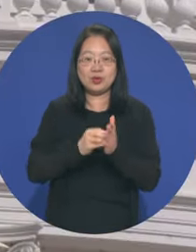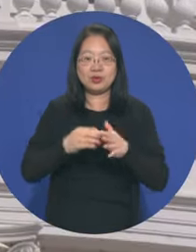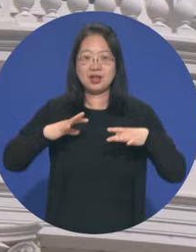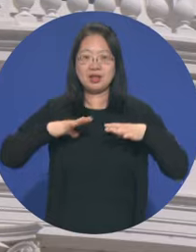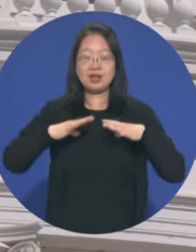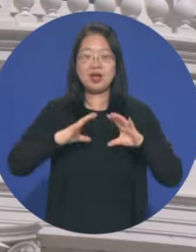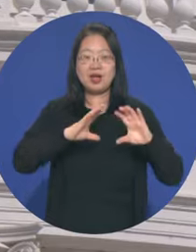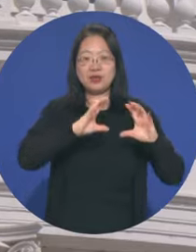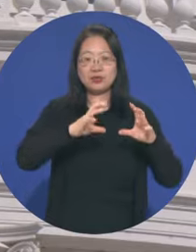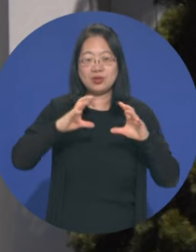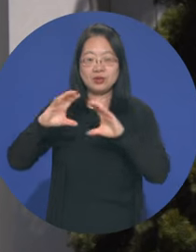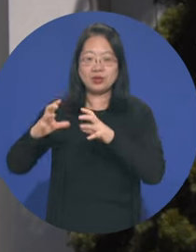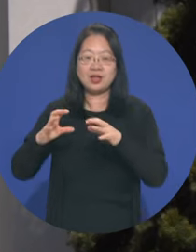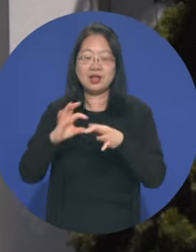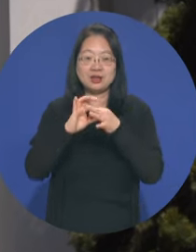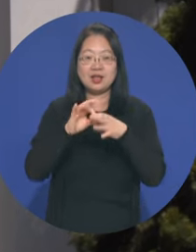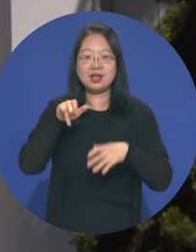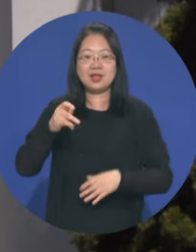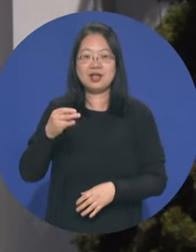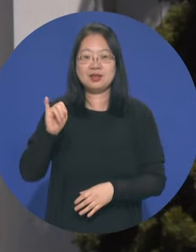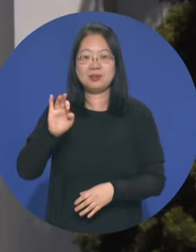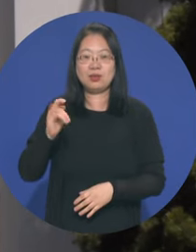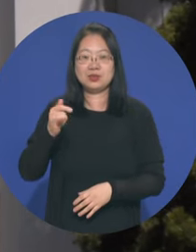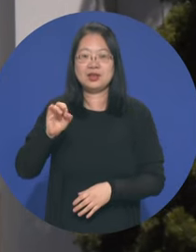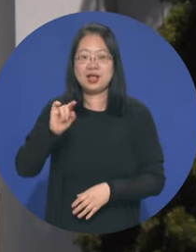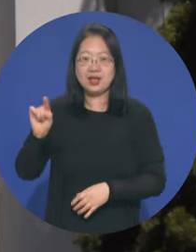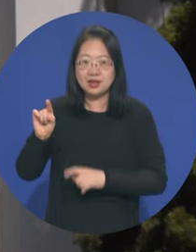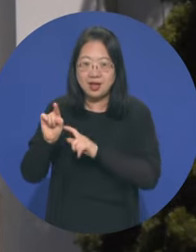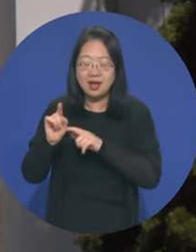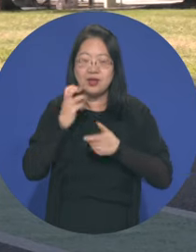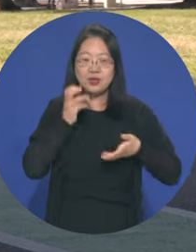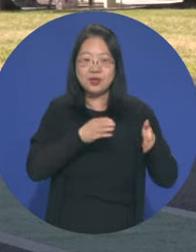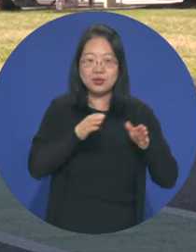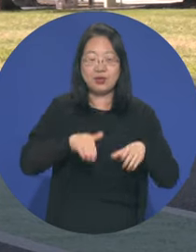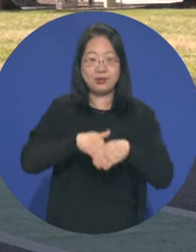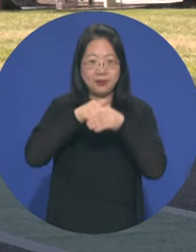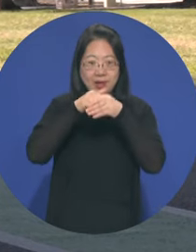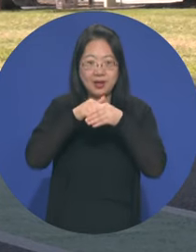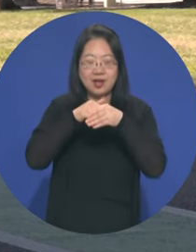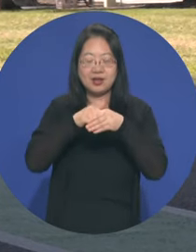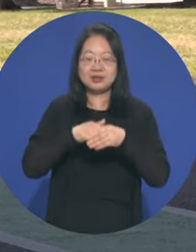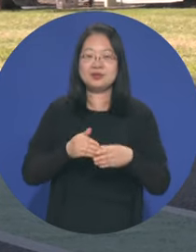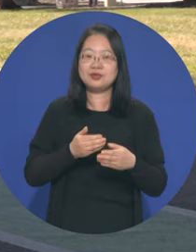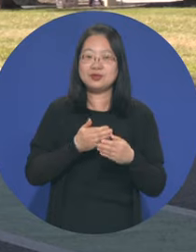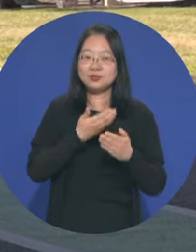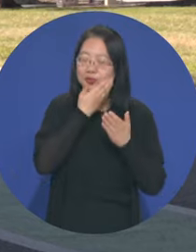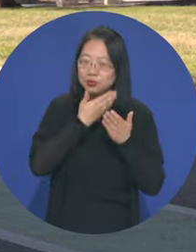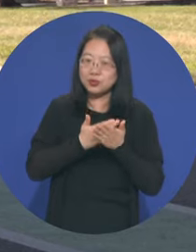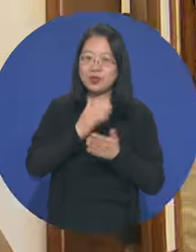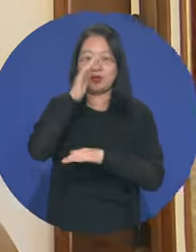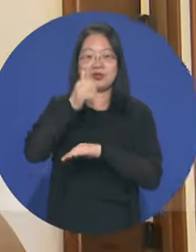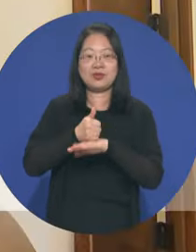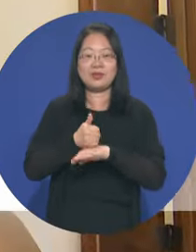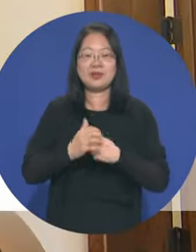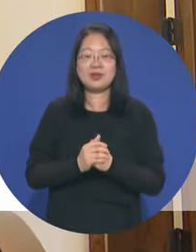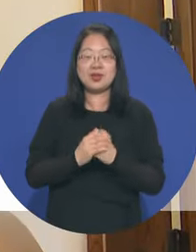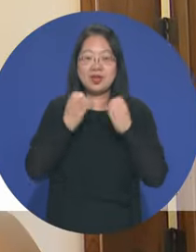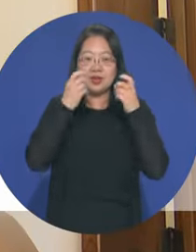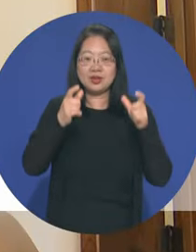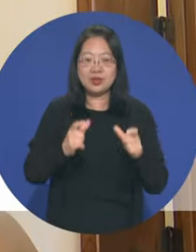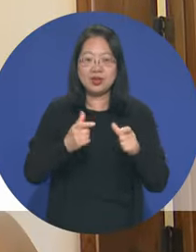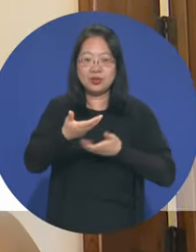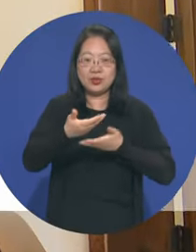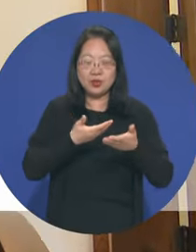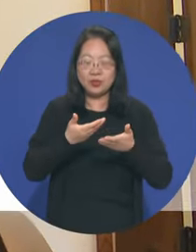자랑하며 그동안 국가 단위로 교류를 맺어왔던 캘리포니아가 경기도와 손을 잡았다는 점에서 주목할 만합니다. 새로운